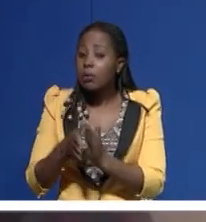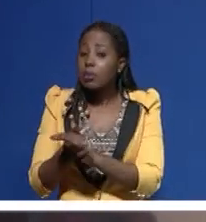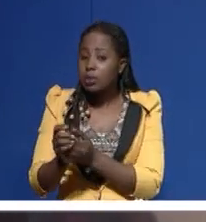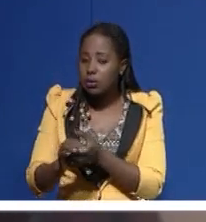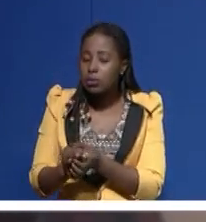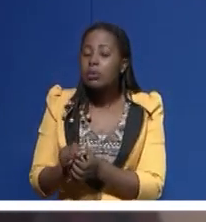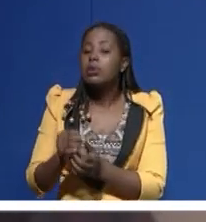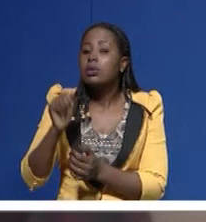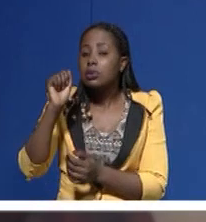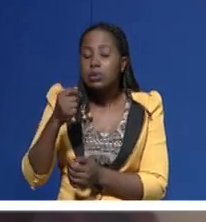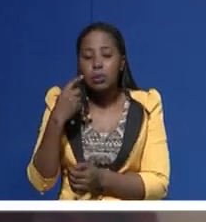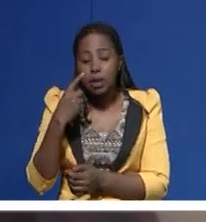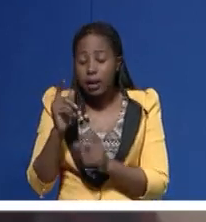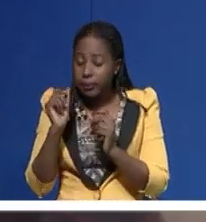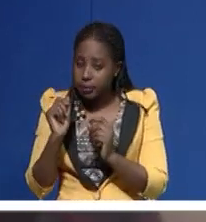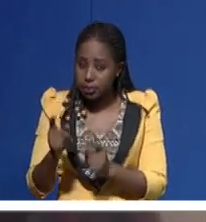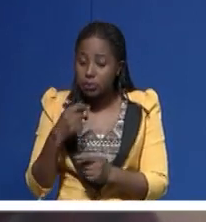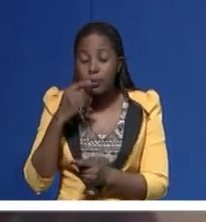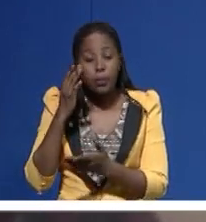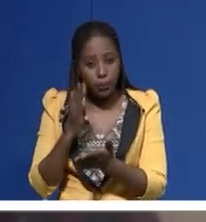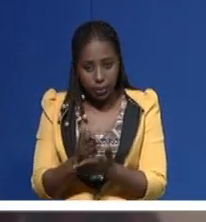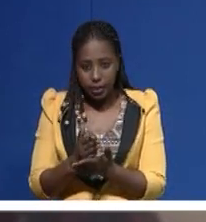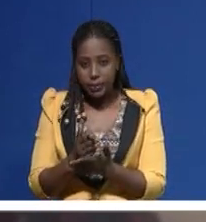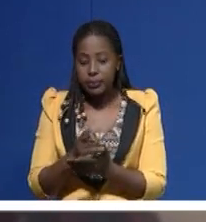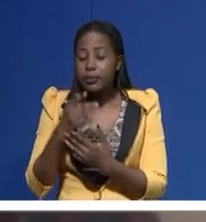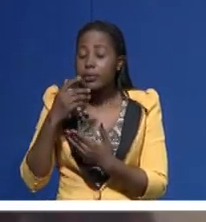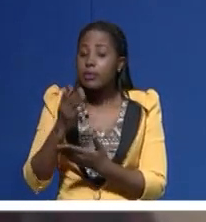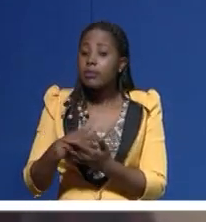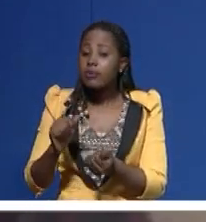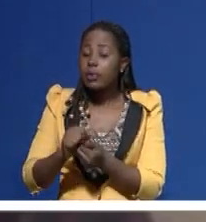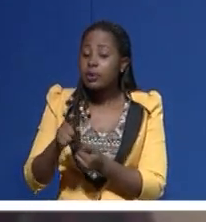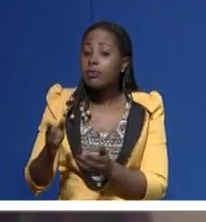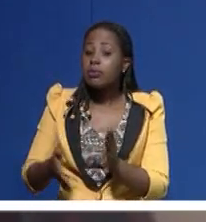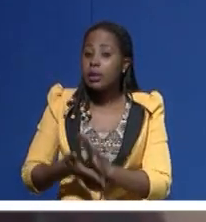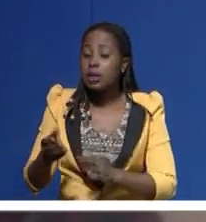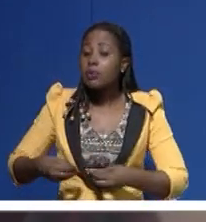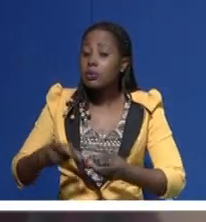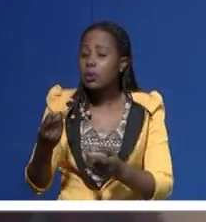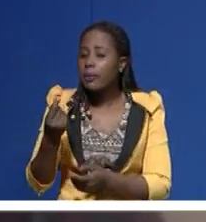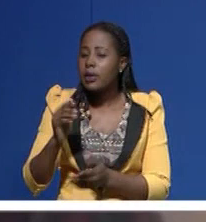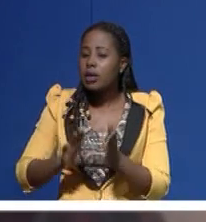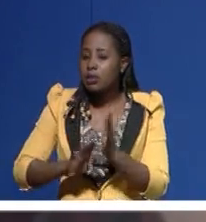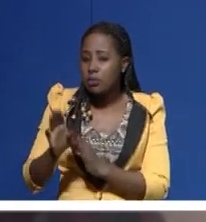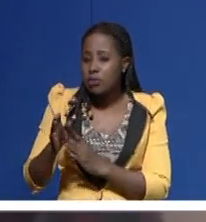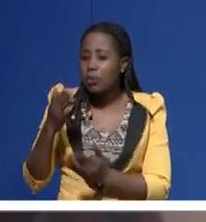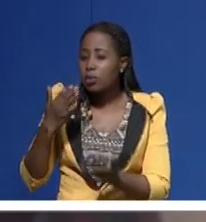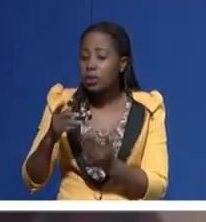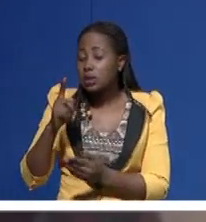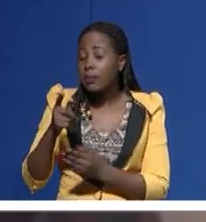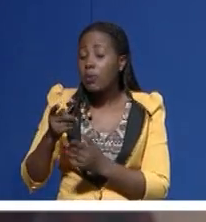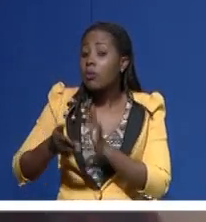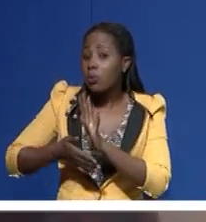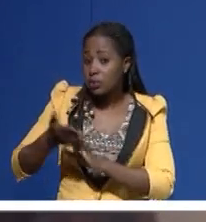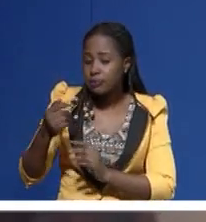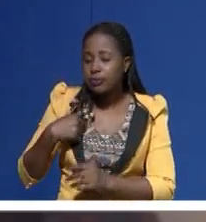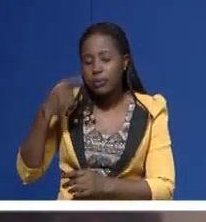ambazo zinaonekana, lakini kusema ule ukweli vifaa vimeanza kuuzwa kwa bei ya juu kidogo ukilinganisha na hapo awali,